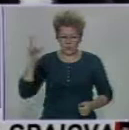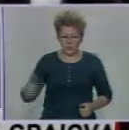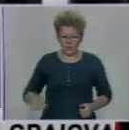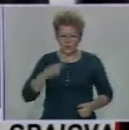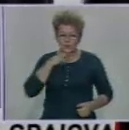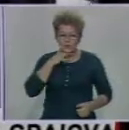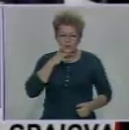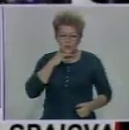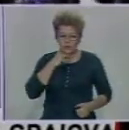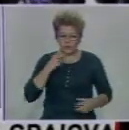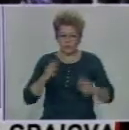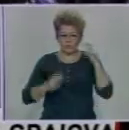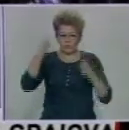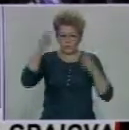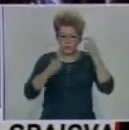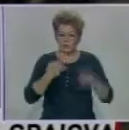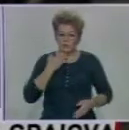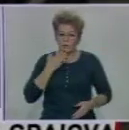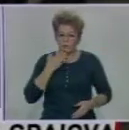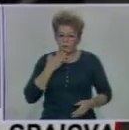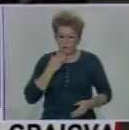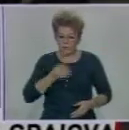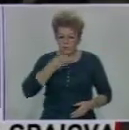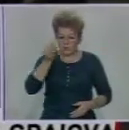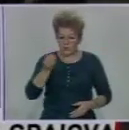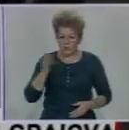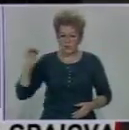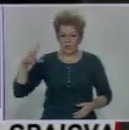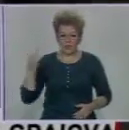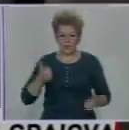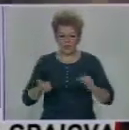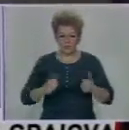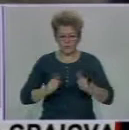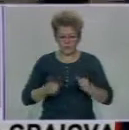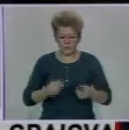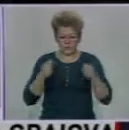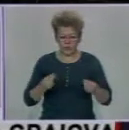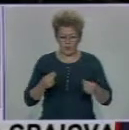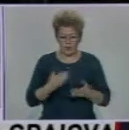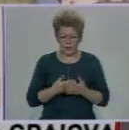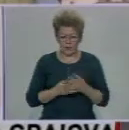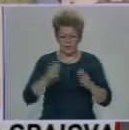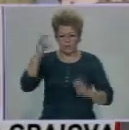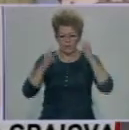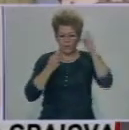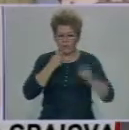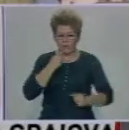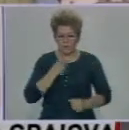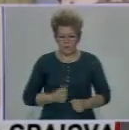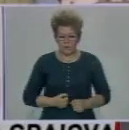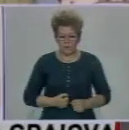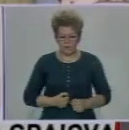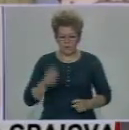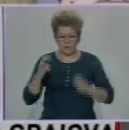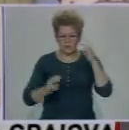este mulțumită de randamentul lor și speră ca EcoSport să reprezinte un reviriment pentru fabrica de la Craiova. Asta este o